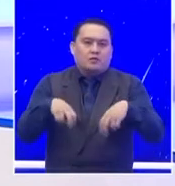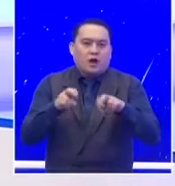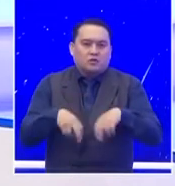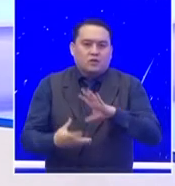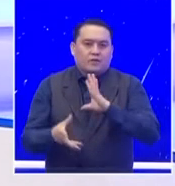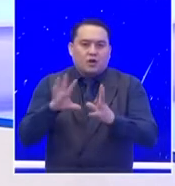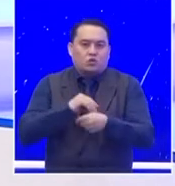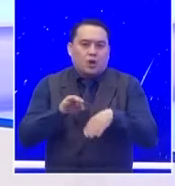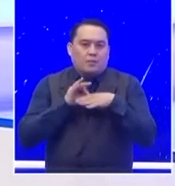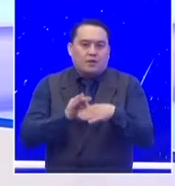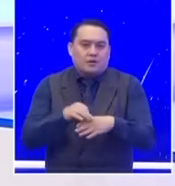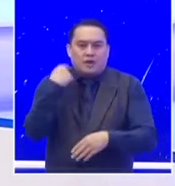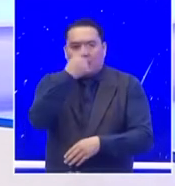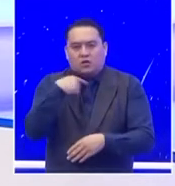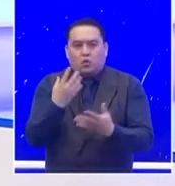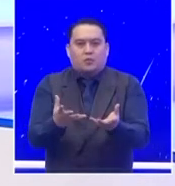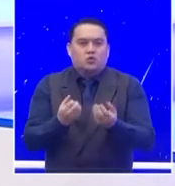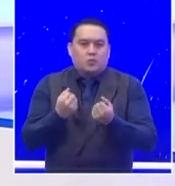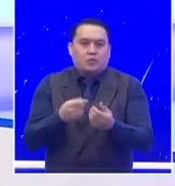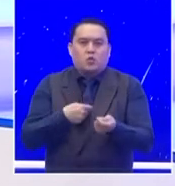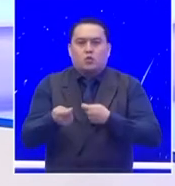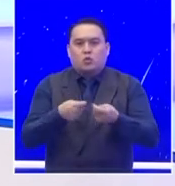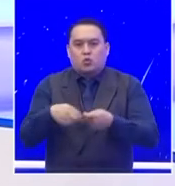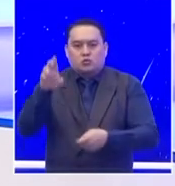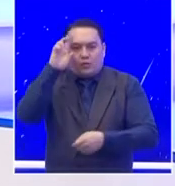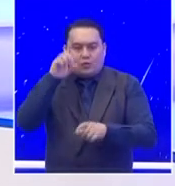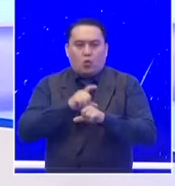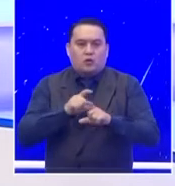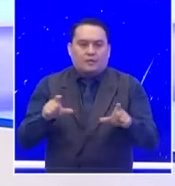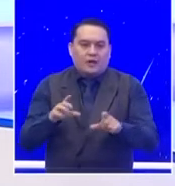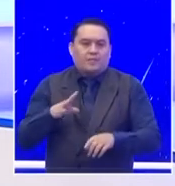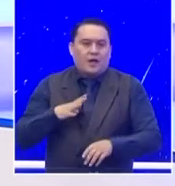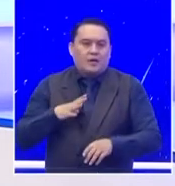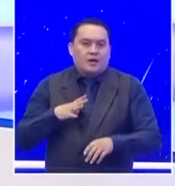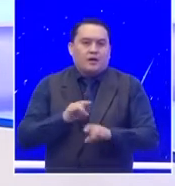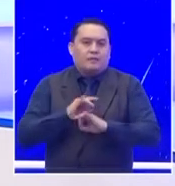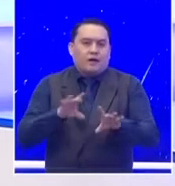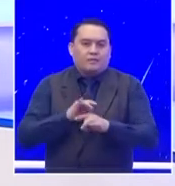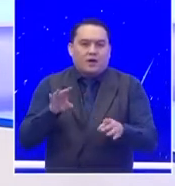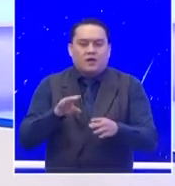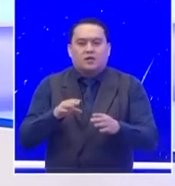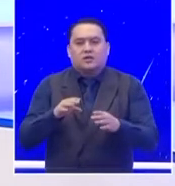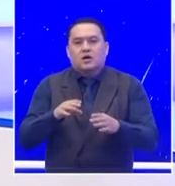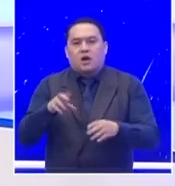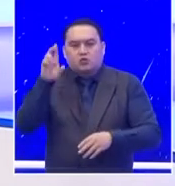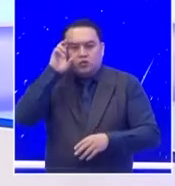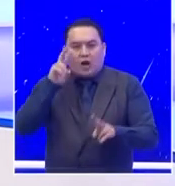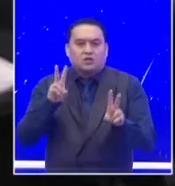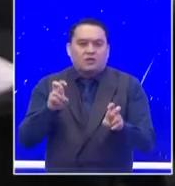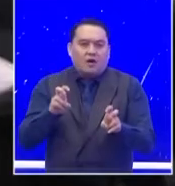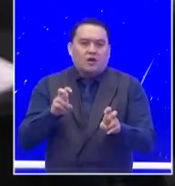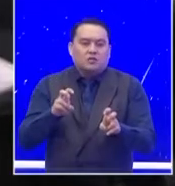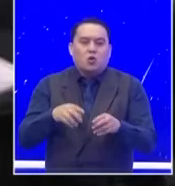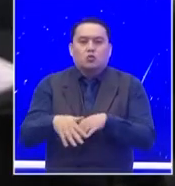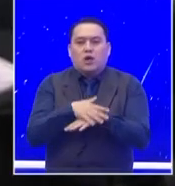они рассматривались в результате проведения личного приема руководством госоргана. В рамках концепции слышащего государства